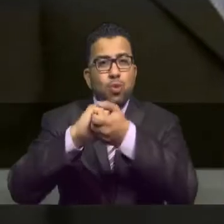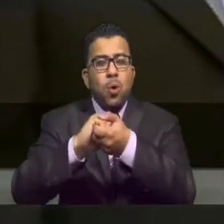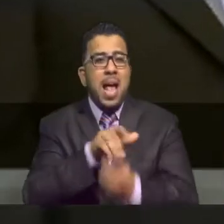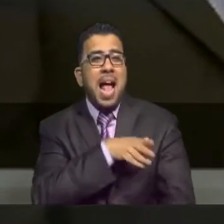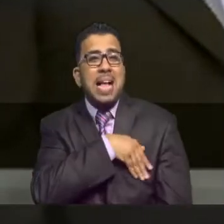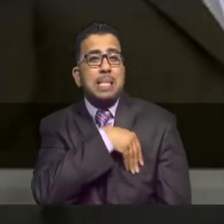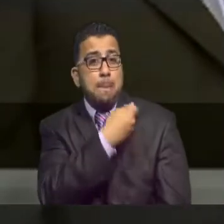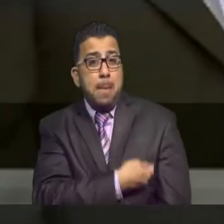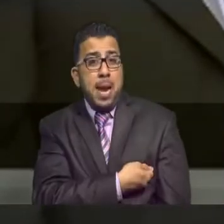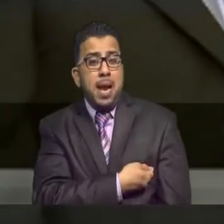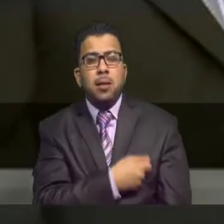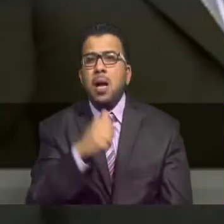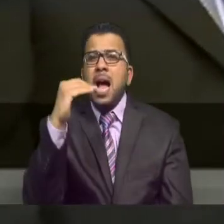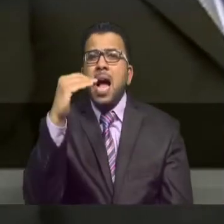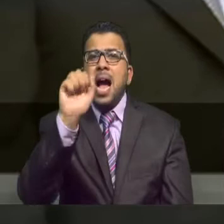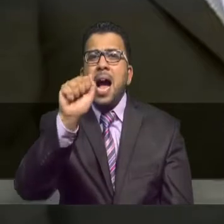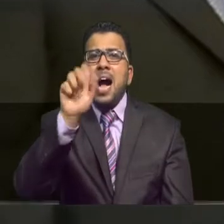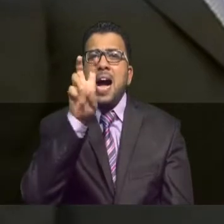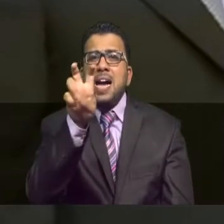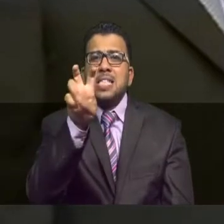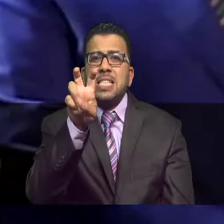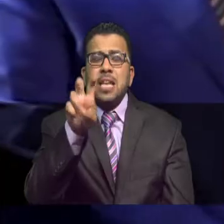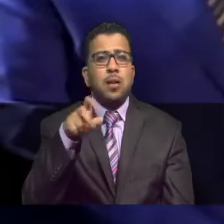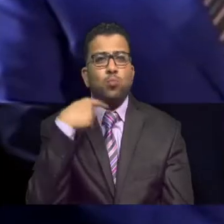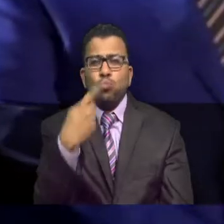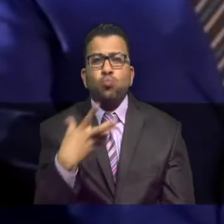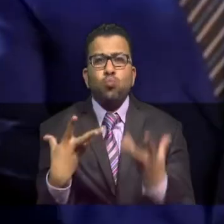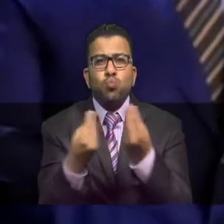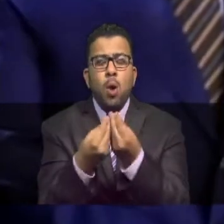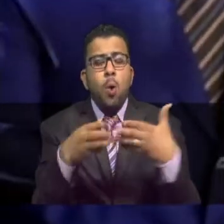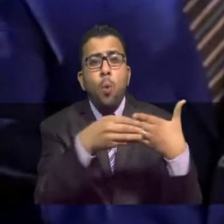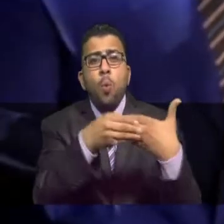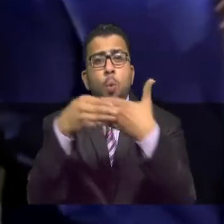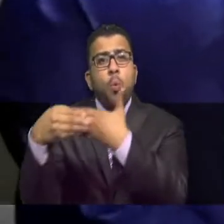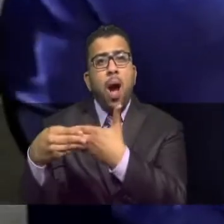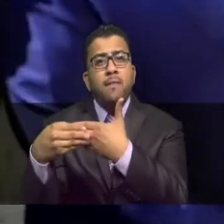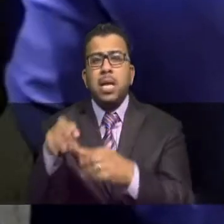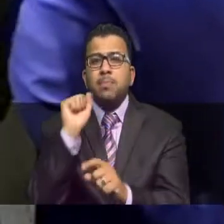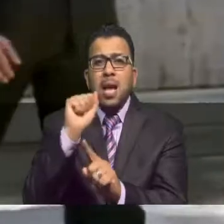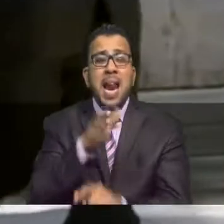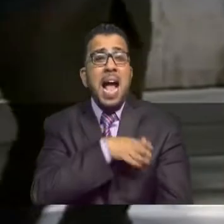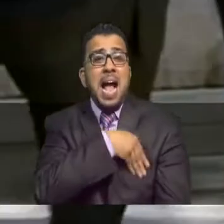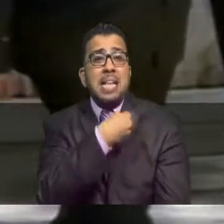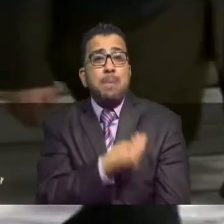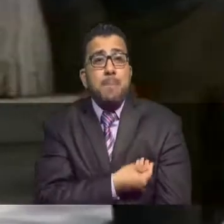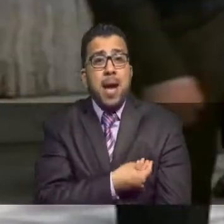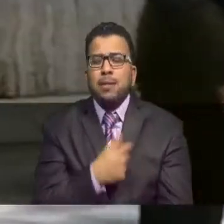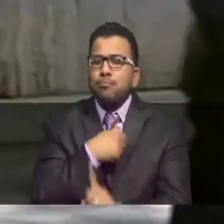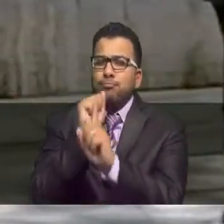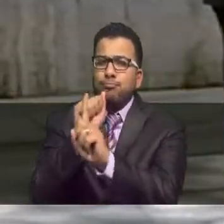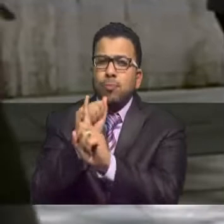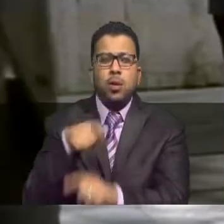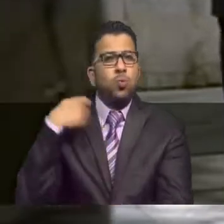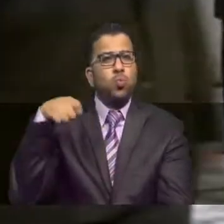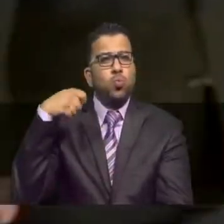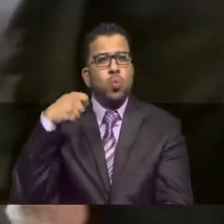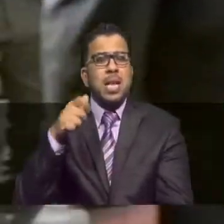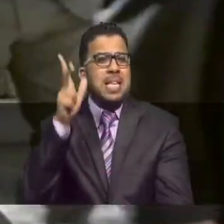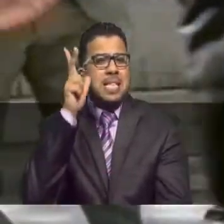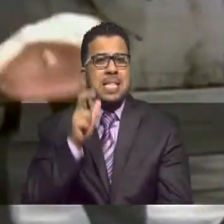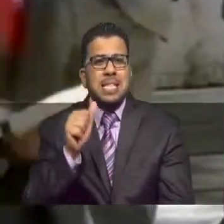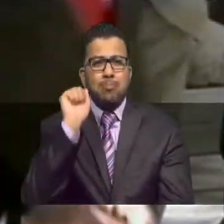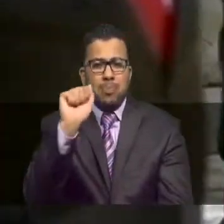بإسبانيا حصة عبد الله العتيبة رفقة وفد رسمي من الجانب الإسباني، يتقدمه سعادة